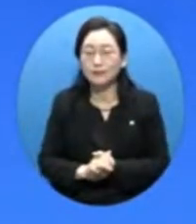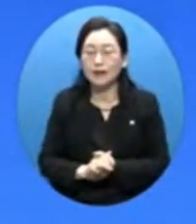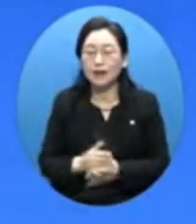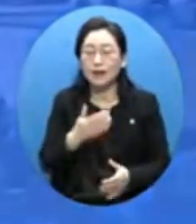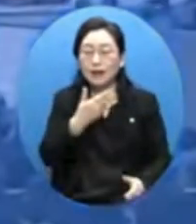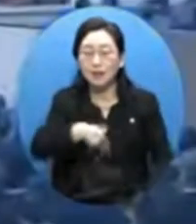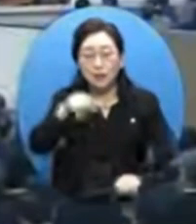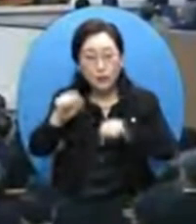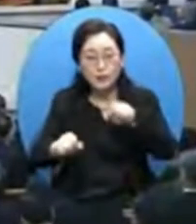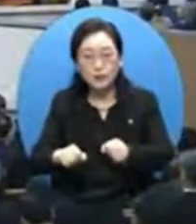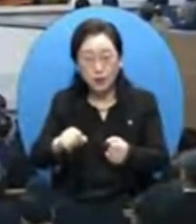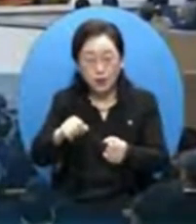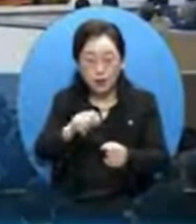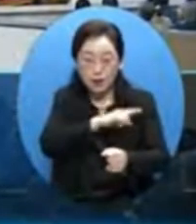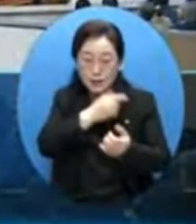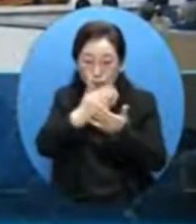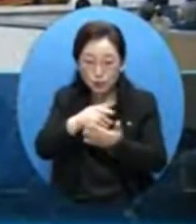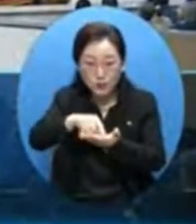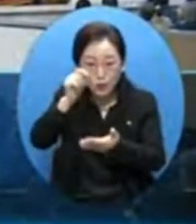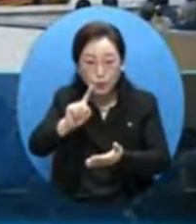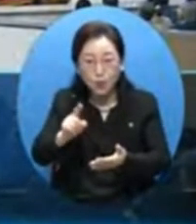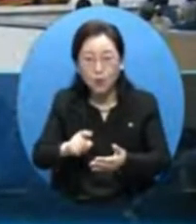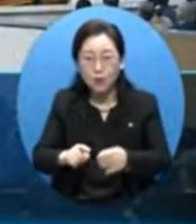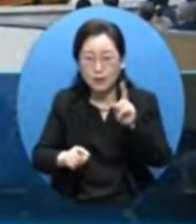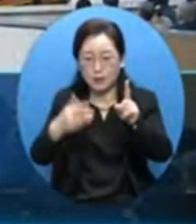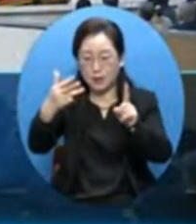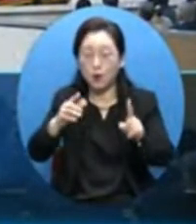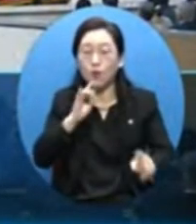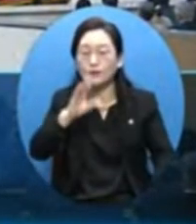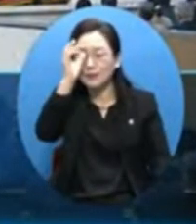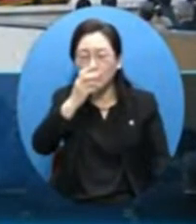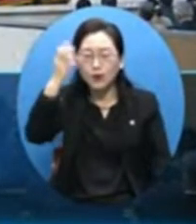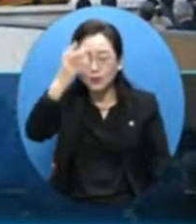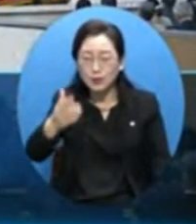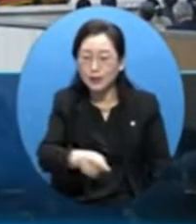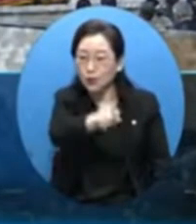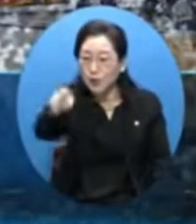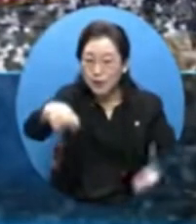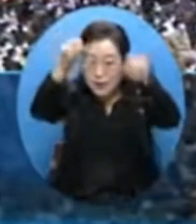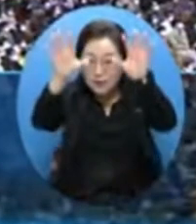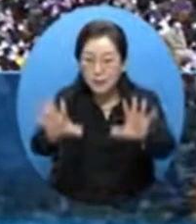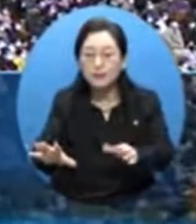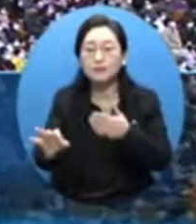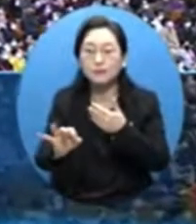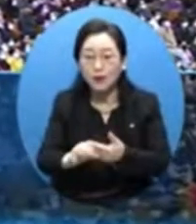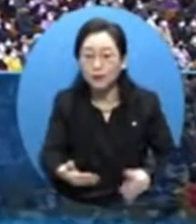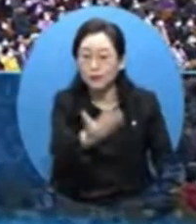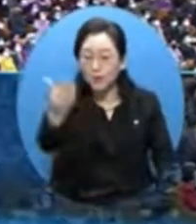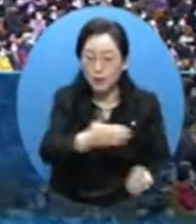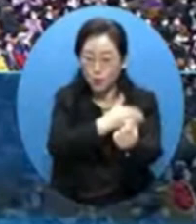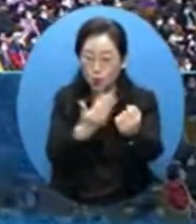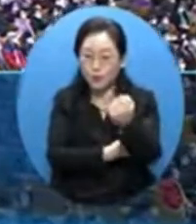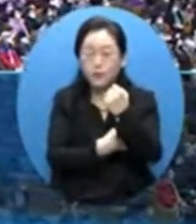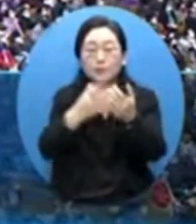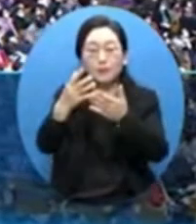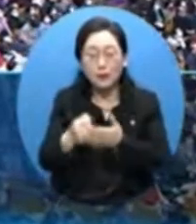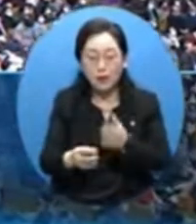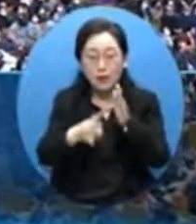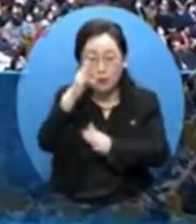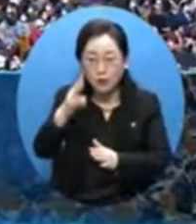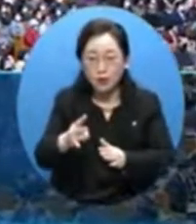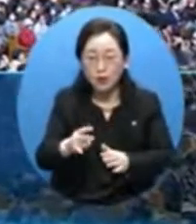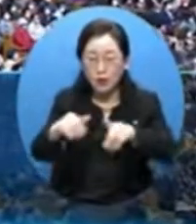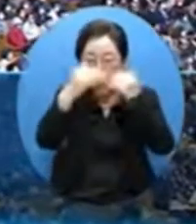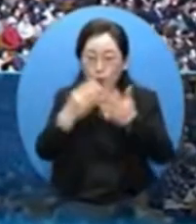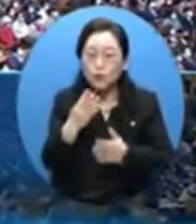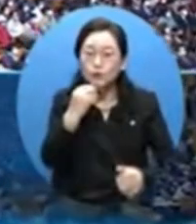사도행전의 요절인 사도행전 1장 8절은 말씀합니다. 오직 성령이 너에게 임하시면 너희가 권능을 받고 예루살렘과